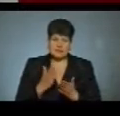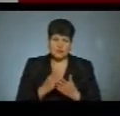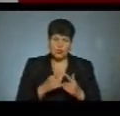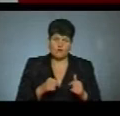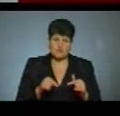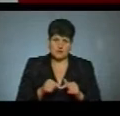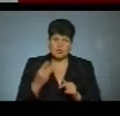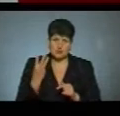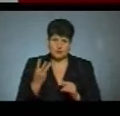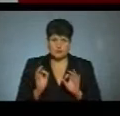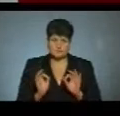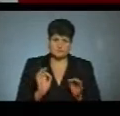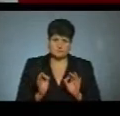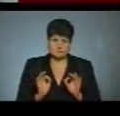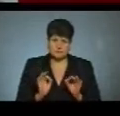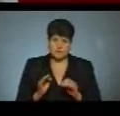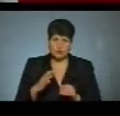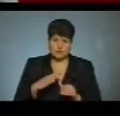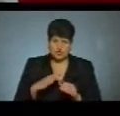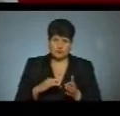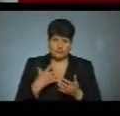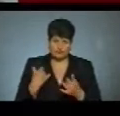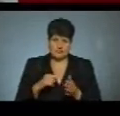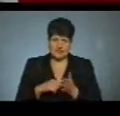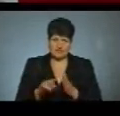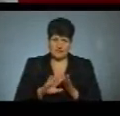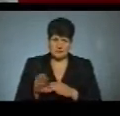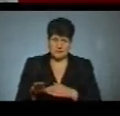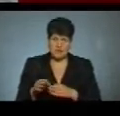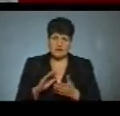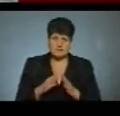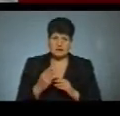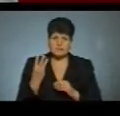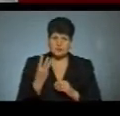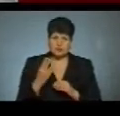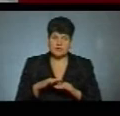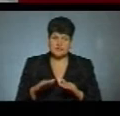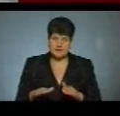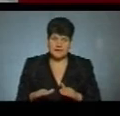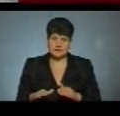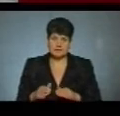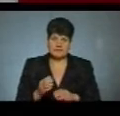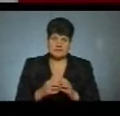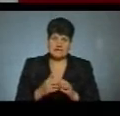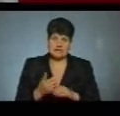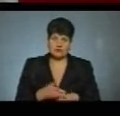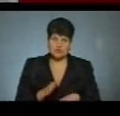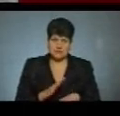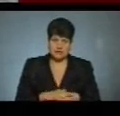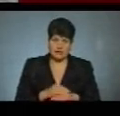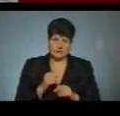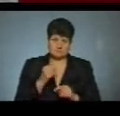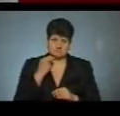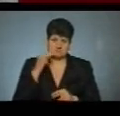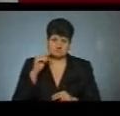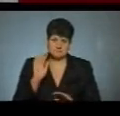відділенні, 3 відносно задовільний, вони очікують виписки. І стан 3 дітей середньотяжкий з позитивною динамікою від поступлення. На сьогоднішній